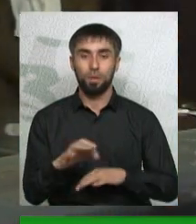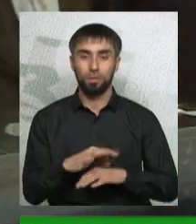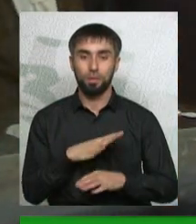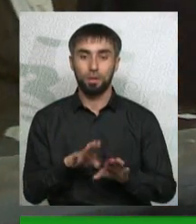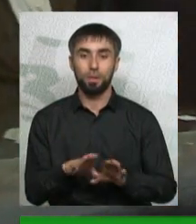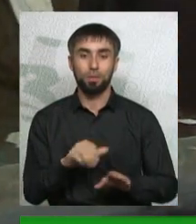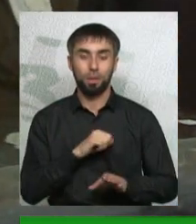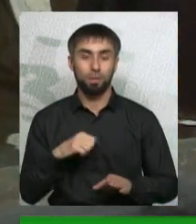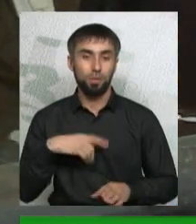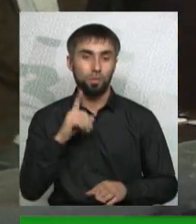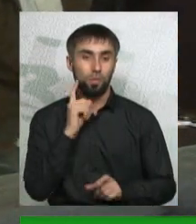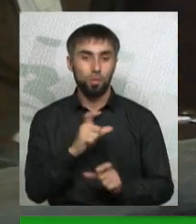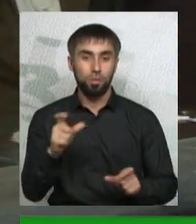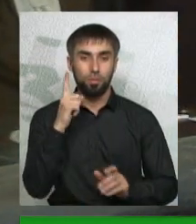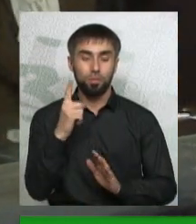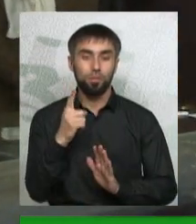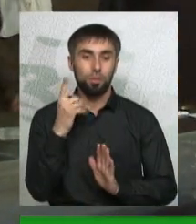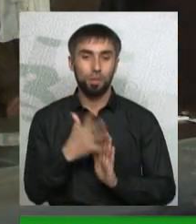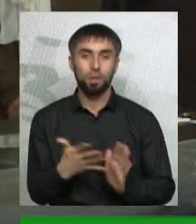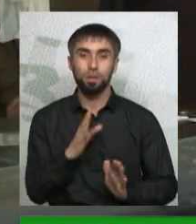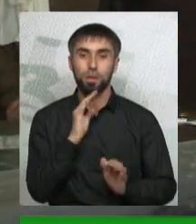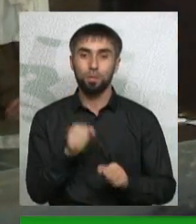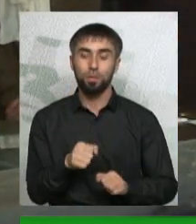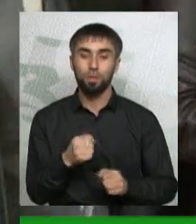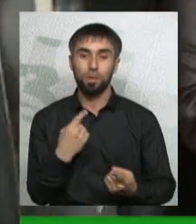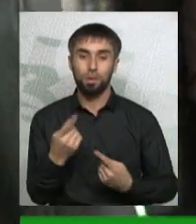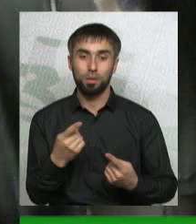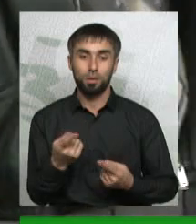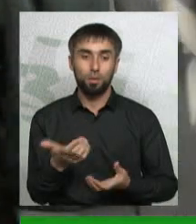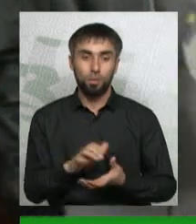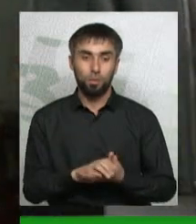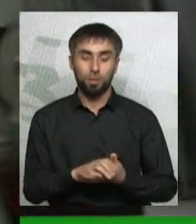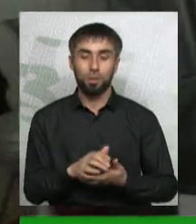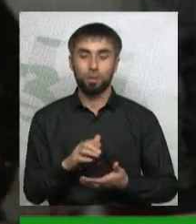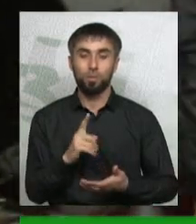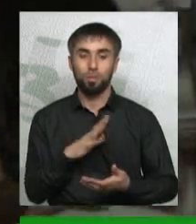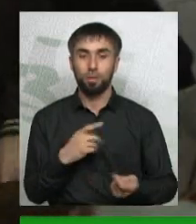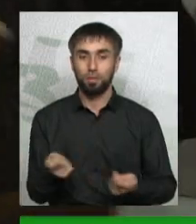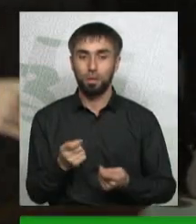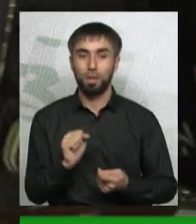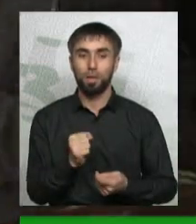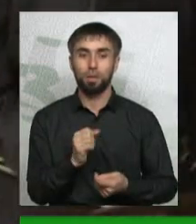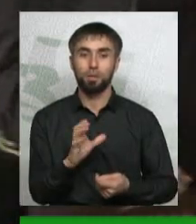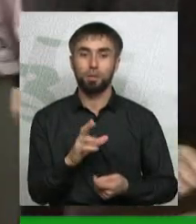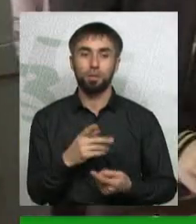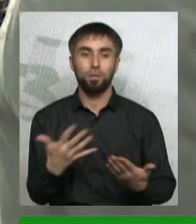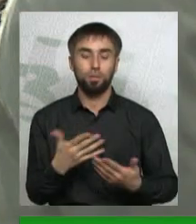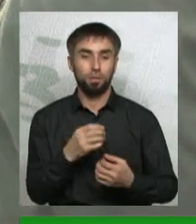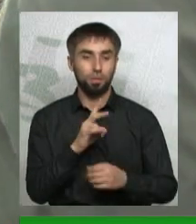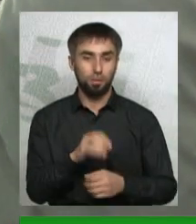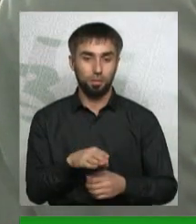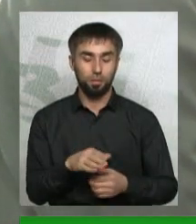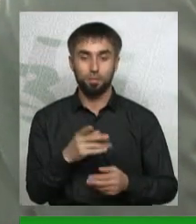Тем самым молодые люди понимали, с какой девушкой можно заговорить для последующего сватовства, а с какой нет. Присутствующие на